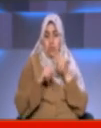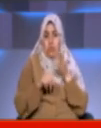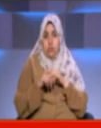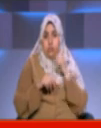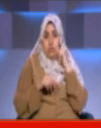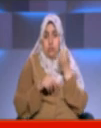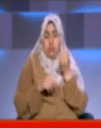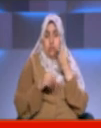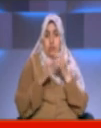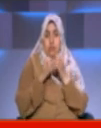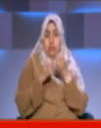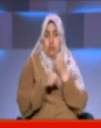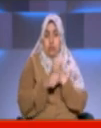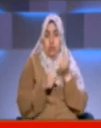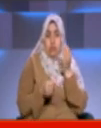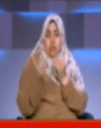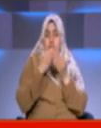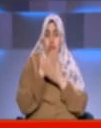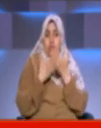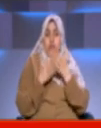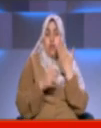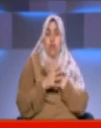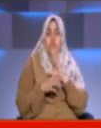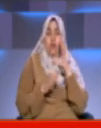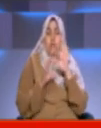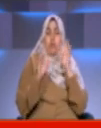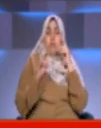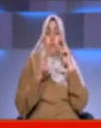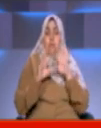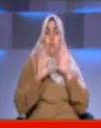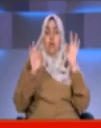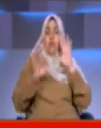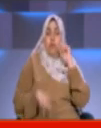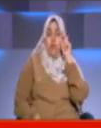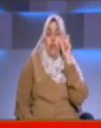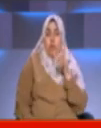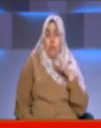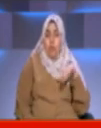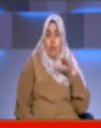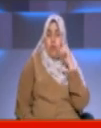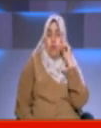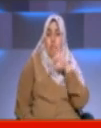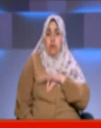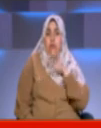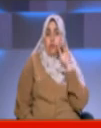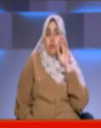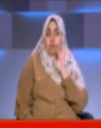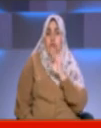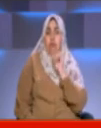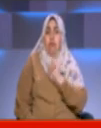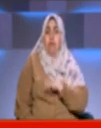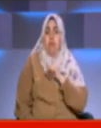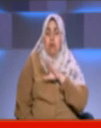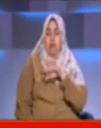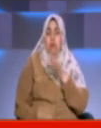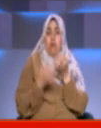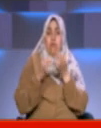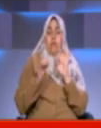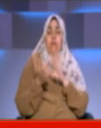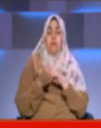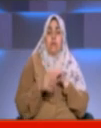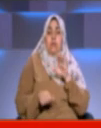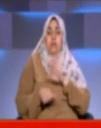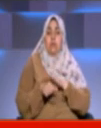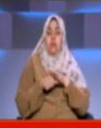تكنيكات جديدة. صحيح. لأن المسألة بقت مكشوفة والمواطن بدأ يسخر منكم، وأنكم أفلستم بدليل